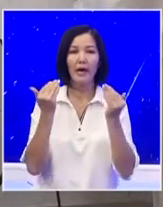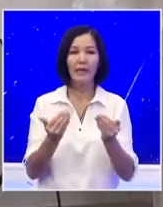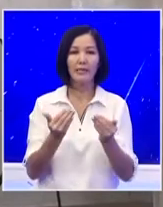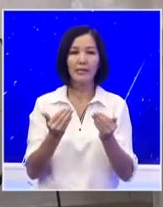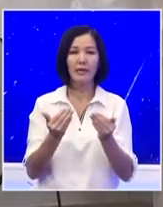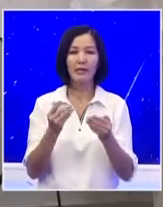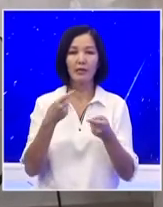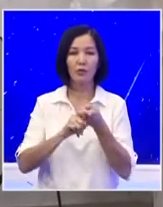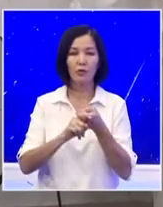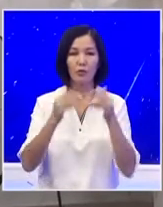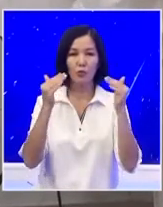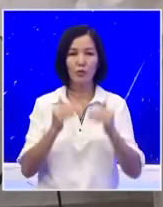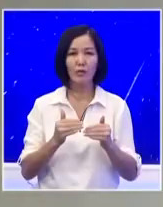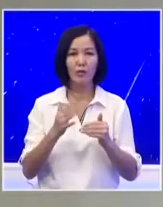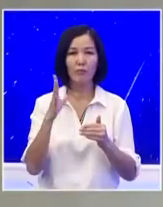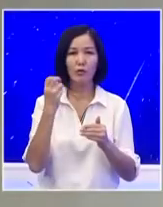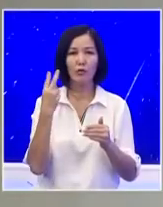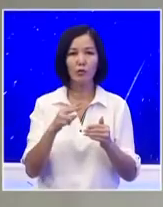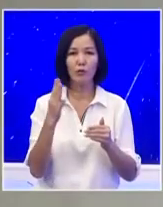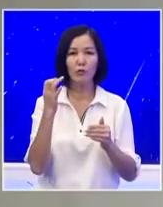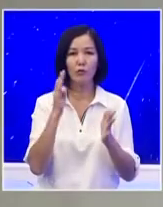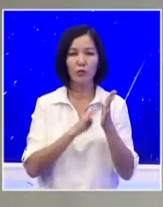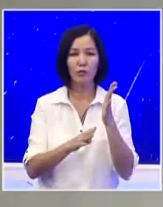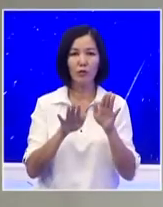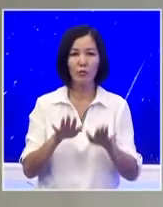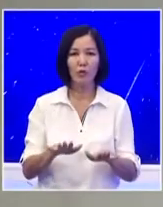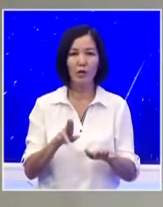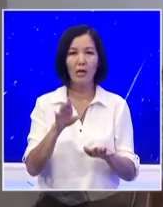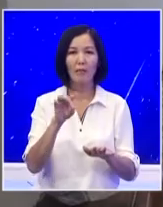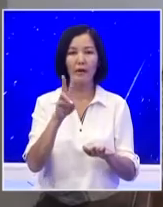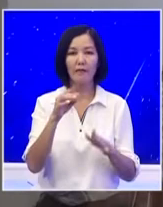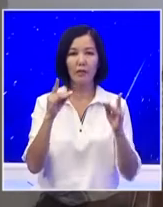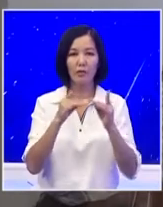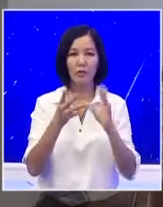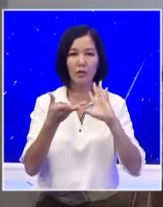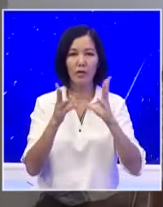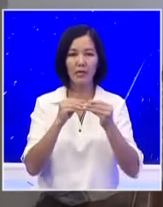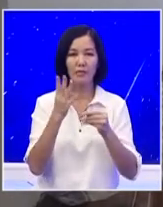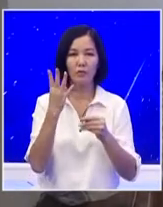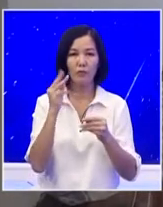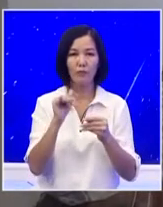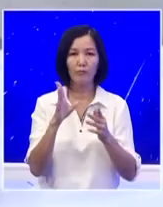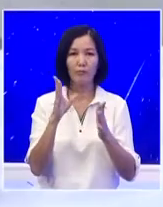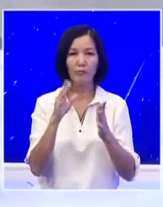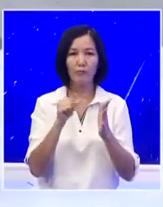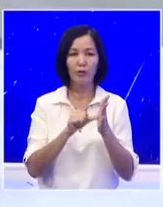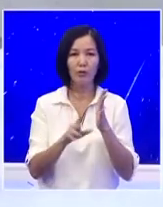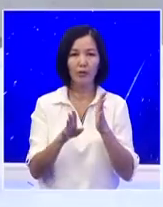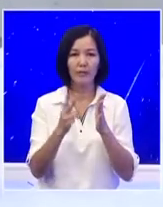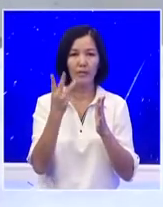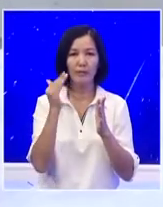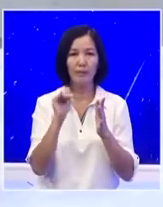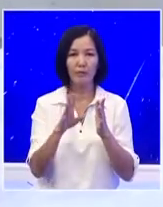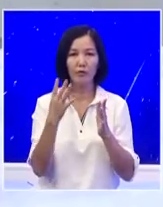байланысты инфекциялық төсек саны 520-дан 490 орынға, провизорлық төсек саны 3560-дан 2541 орынға